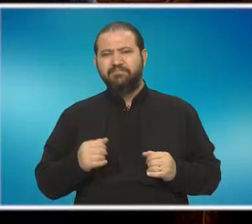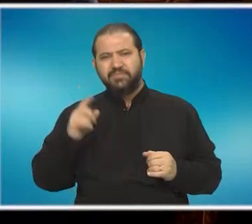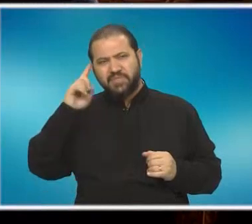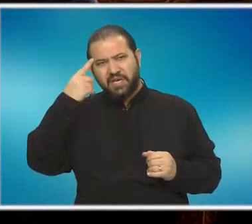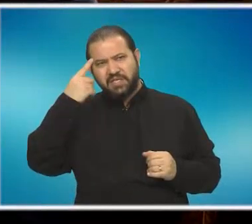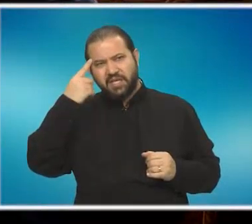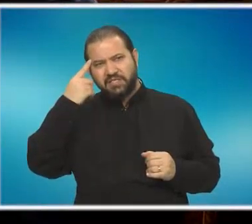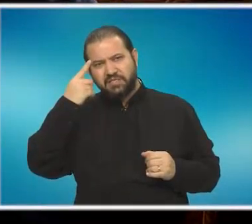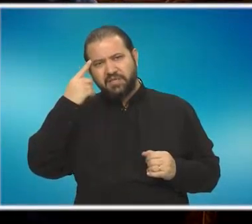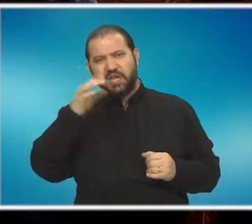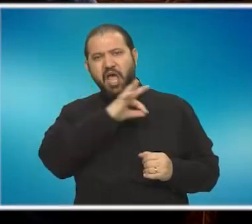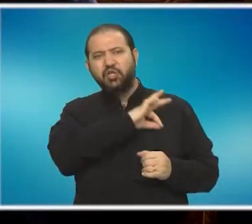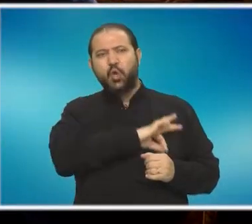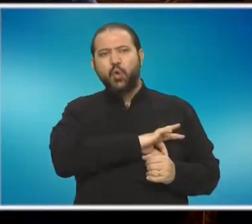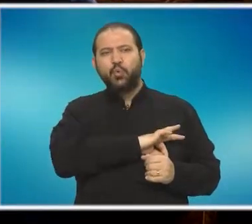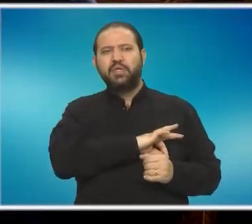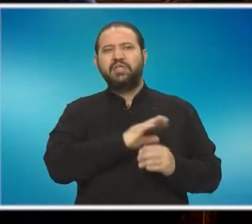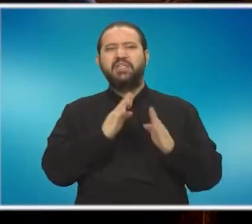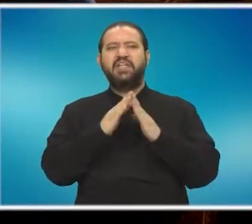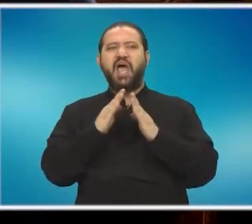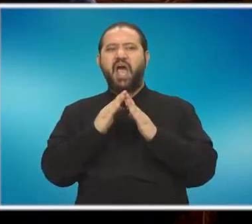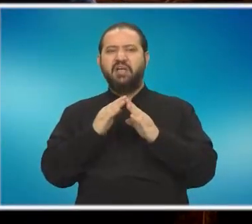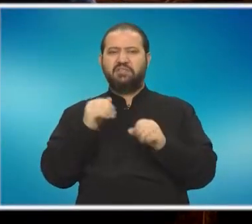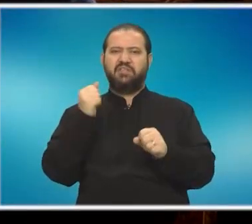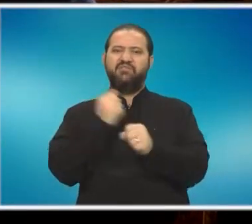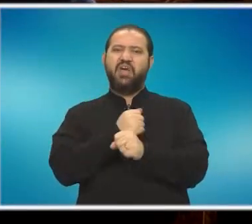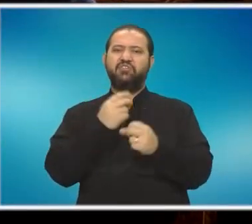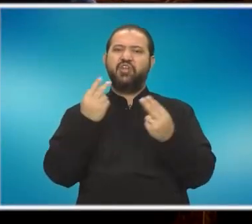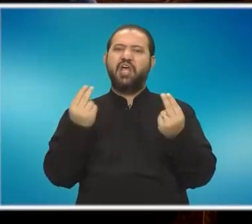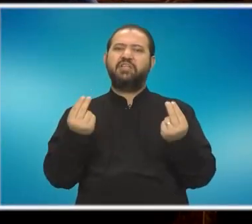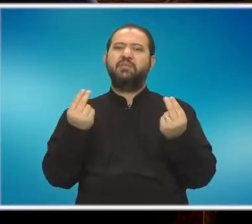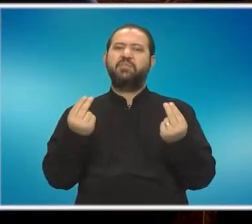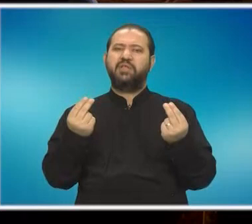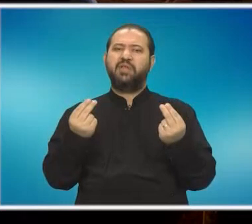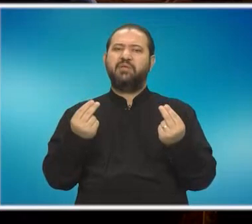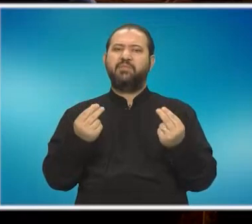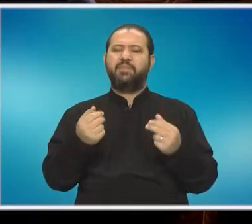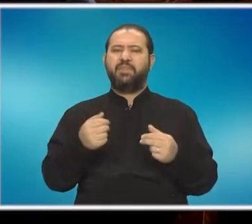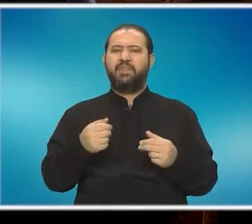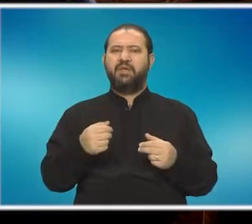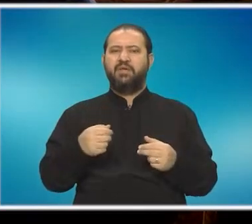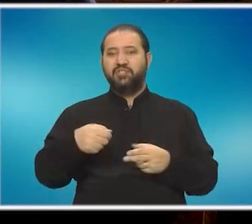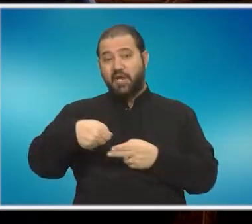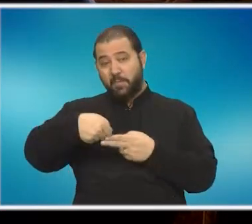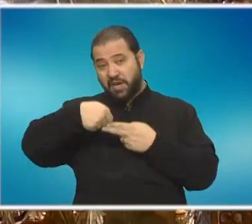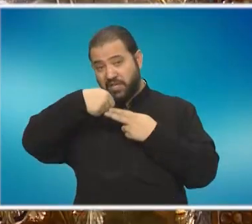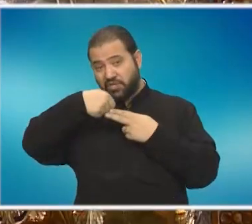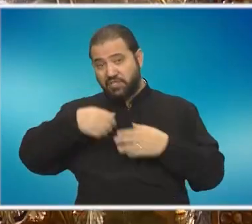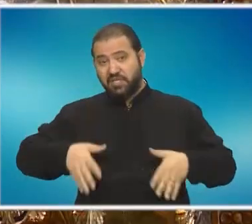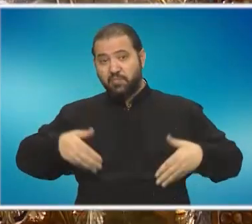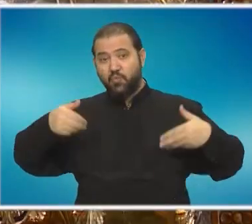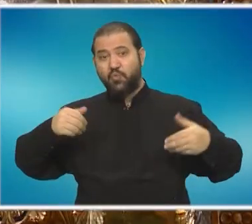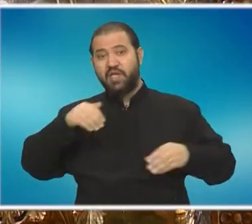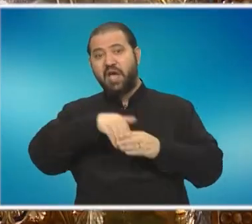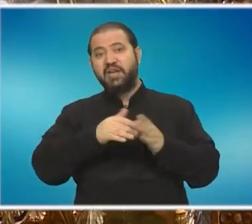se împărtășesc de facerea de bine și se împărtășesc de bucuria